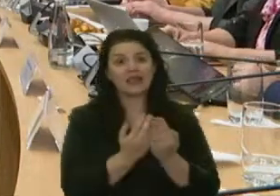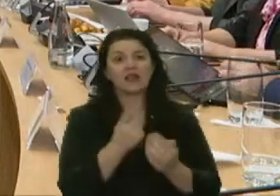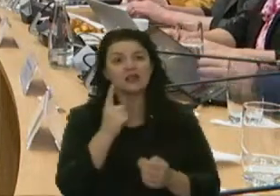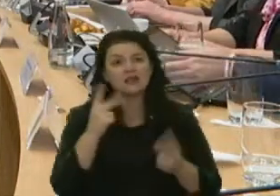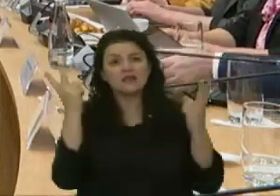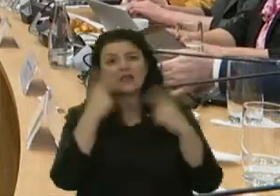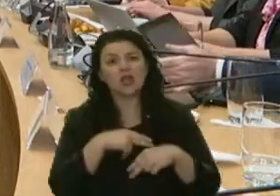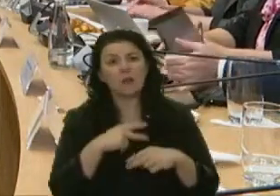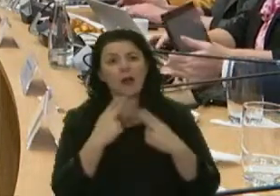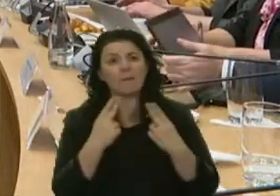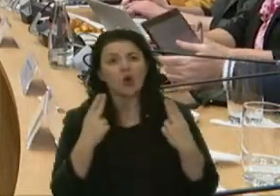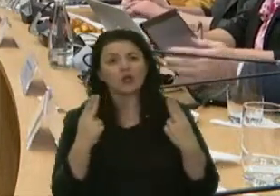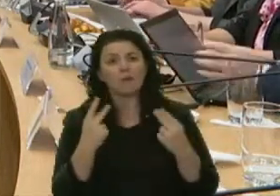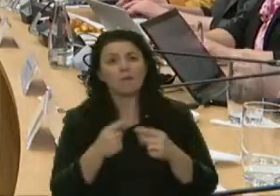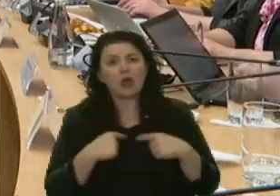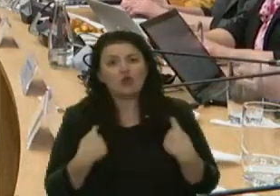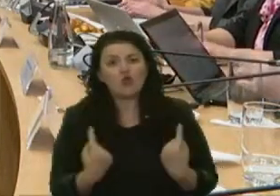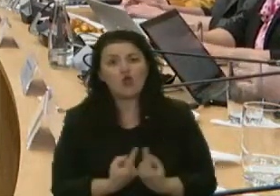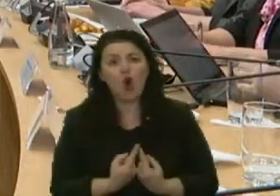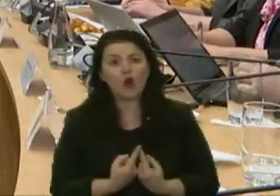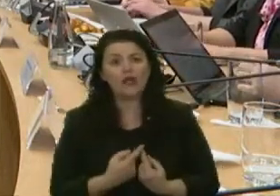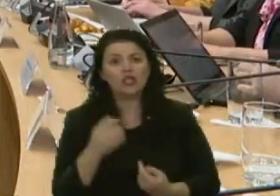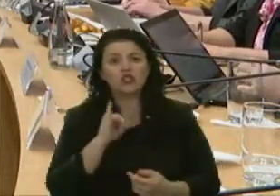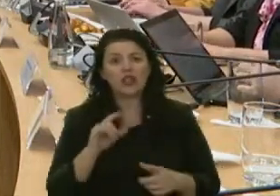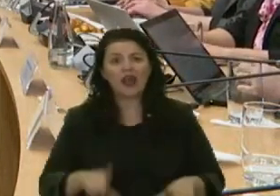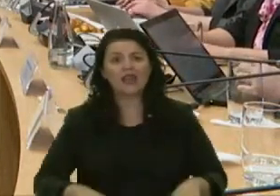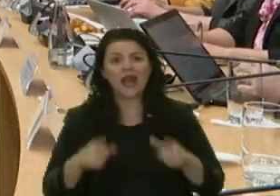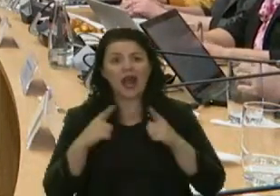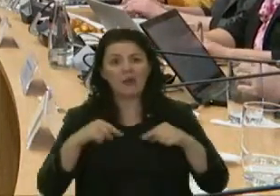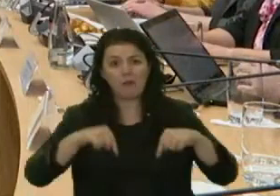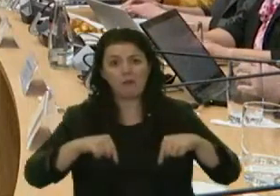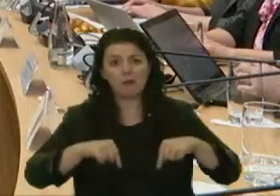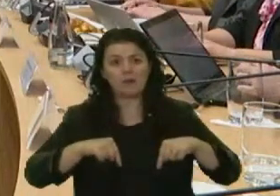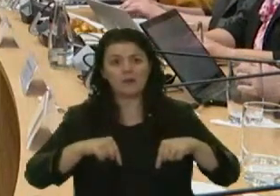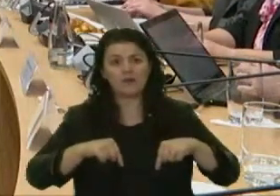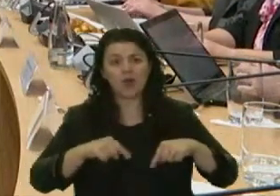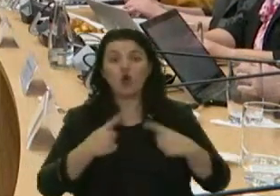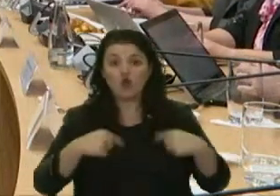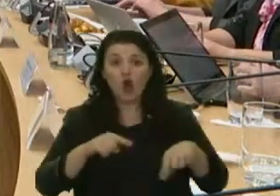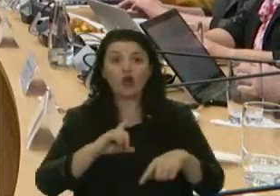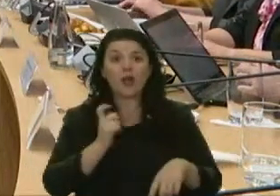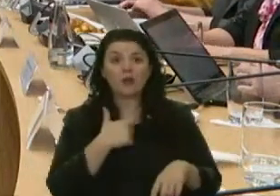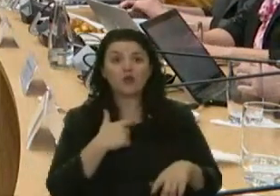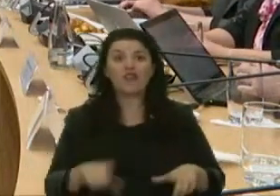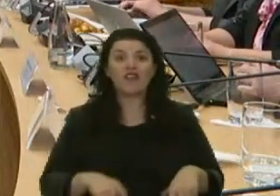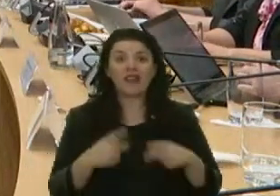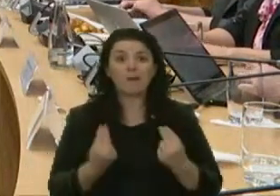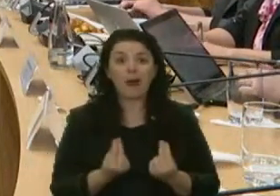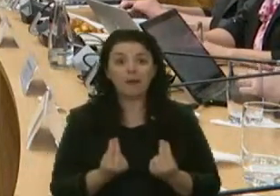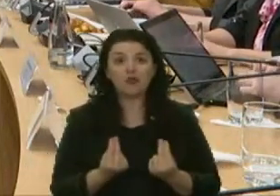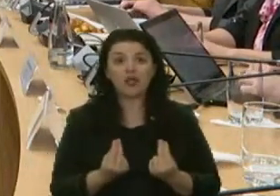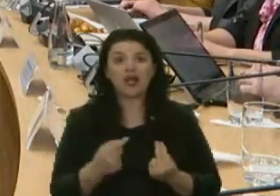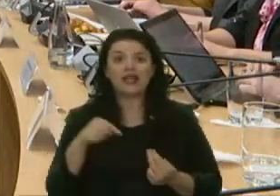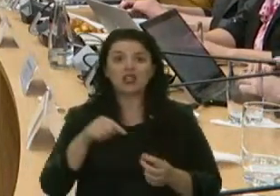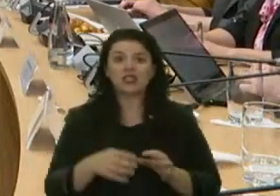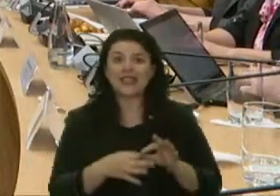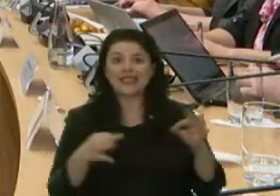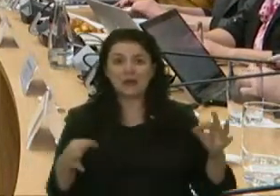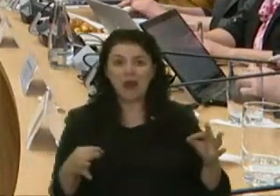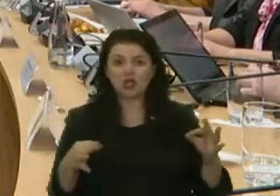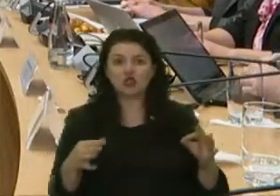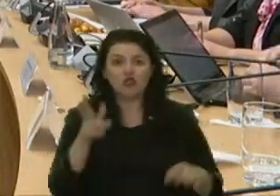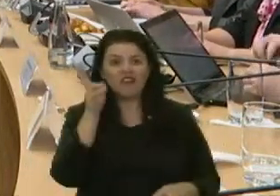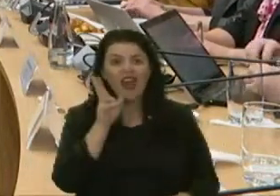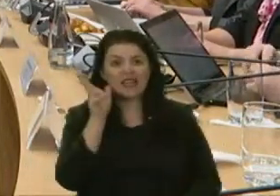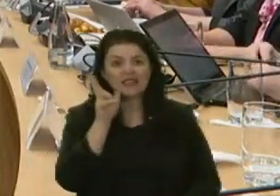înțelegem că cele mai importante sunt pentru noi pentru cei care trăim aici în acest ecosistem noi ne putem face viața mai bună prin aceste dimensiuni